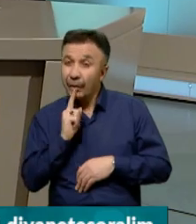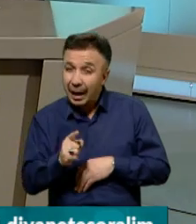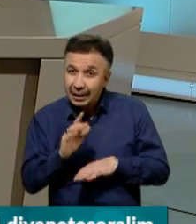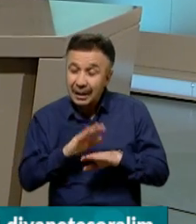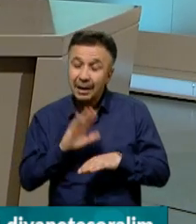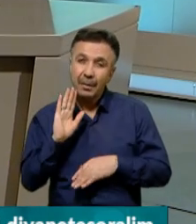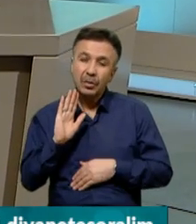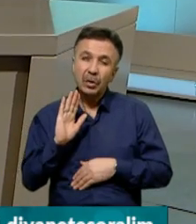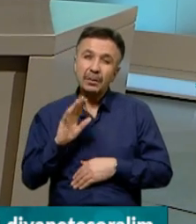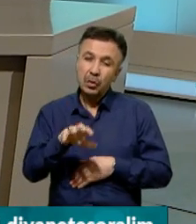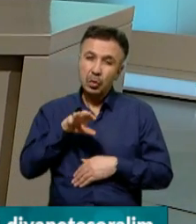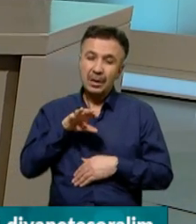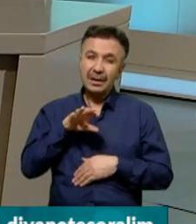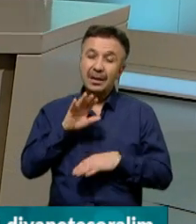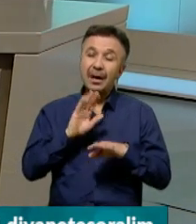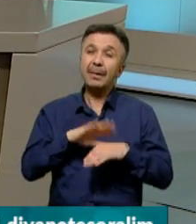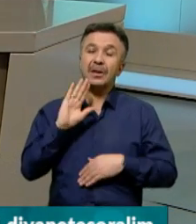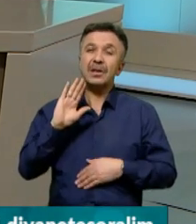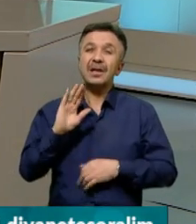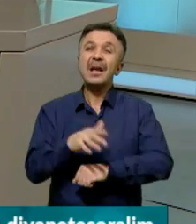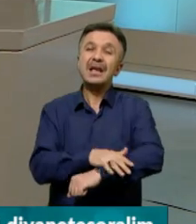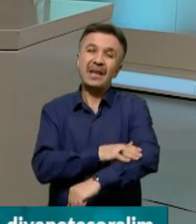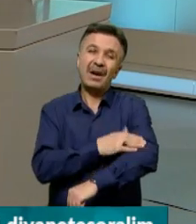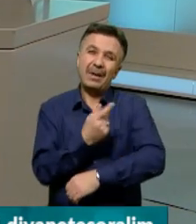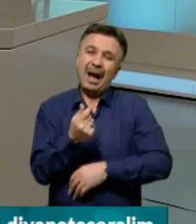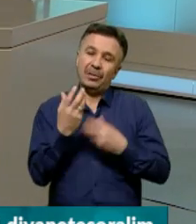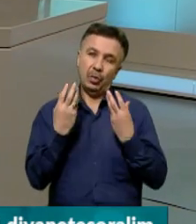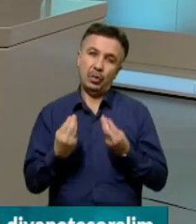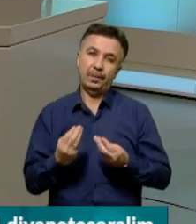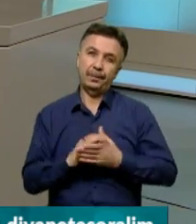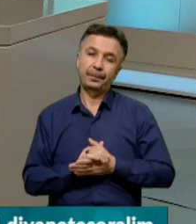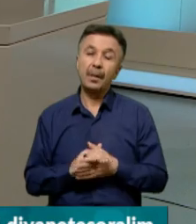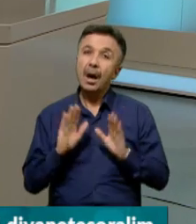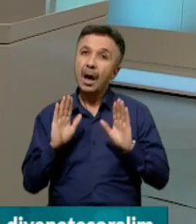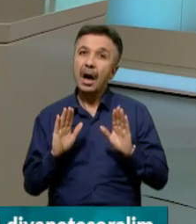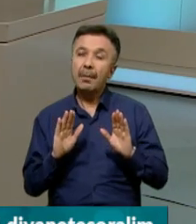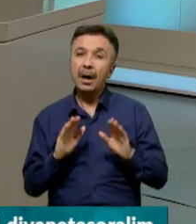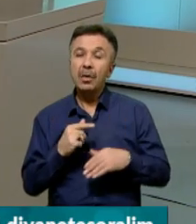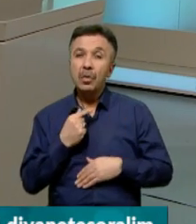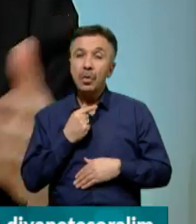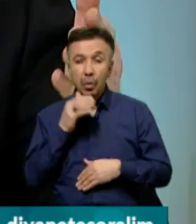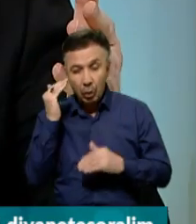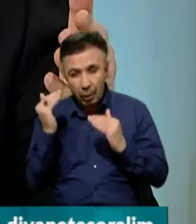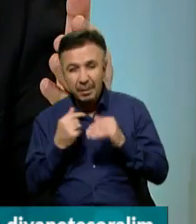zaman sünneti terk ettiğinden sevaptan mahrum kalır. Azalır. Sevaptan mahrum kalır. Ama meşru bir mazeret var.